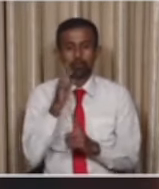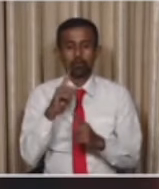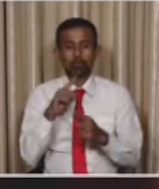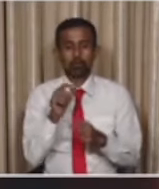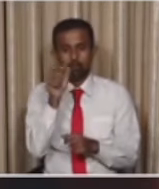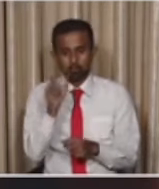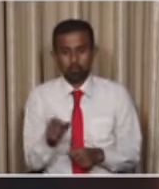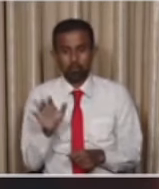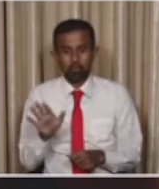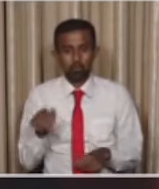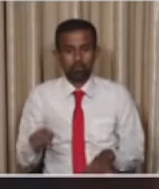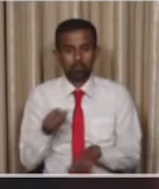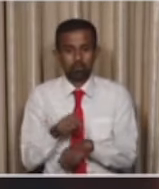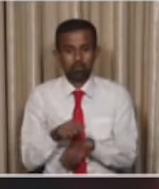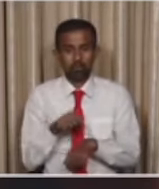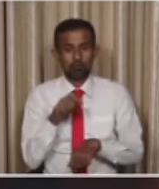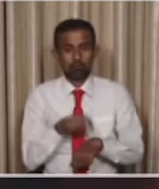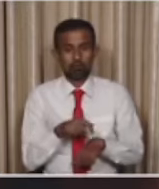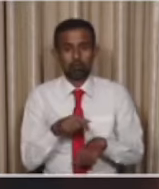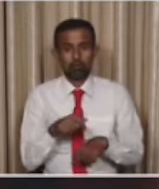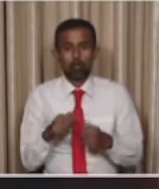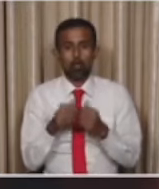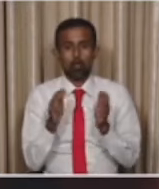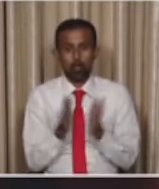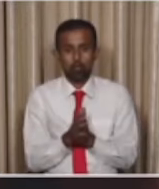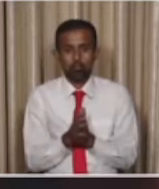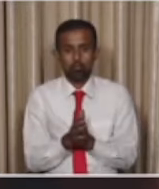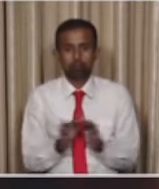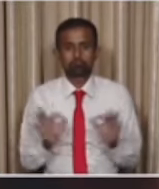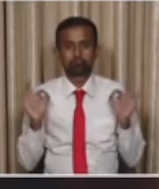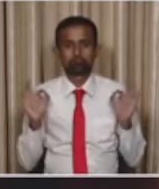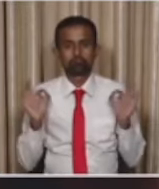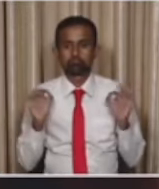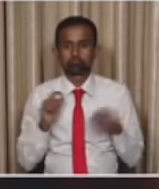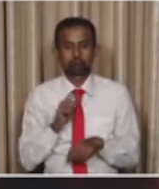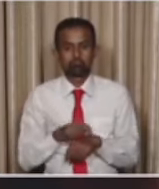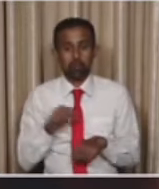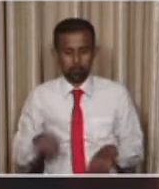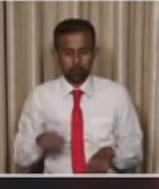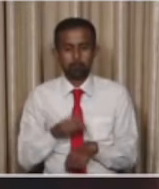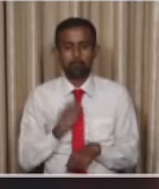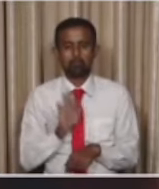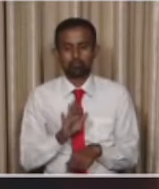ජනාධිපතිතුමාගේ දැන් තියෙන කාලය වේලාව ඔක්කොම හොඳ තත්ත්වේ තියෙන වේලාව. මේ වෙලාවේ